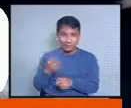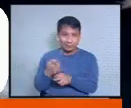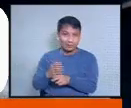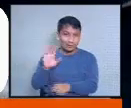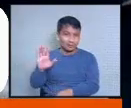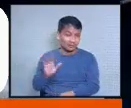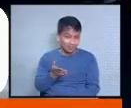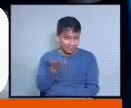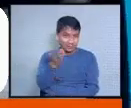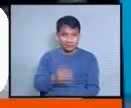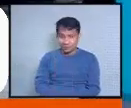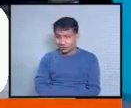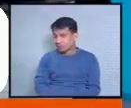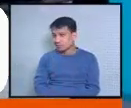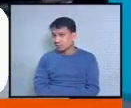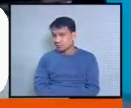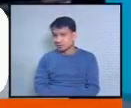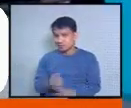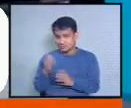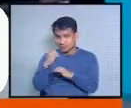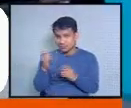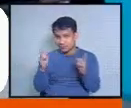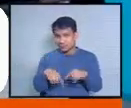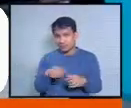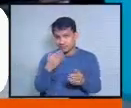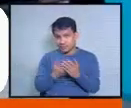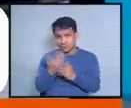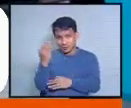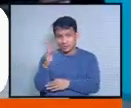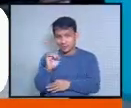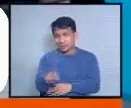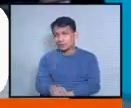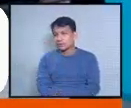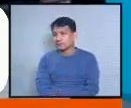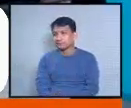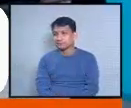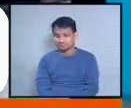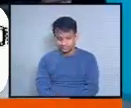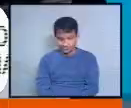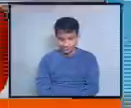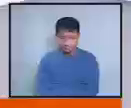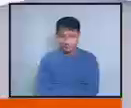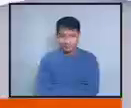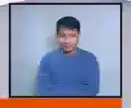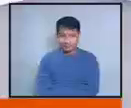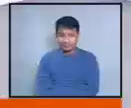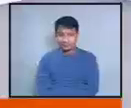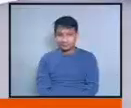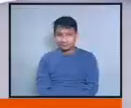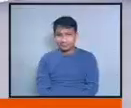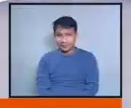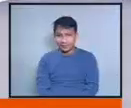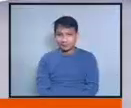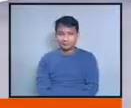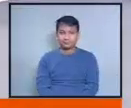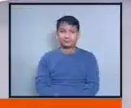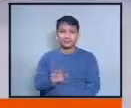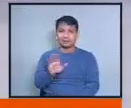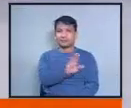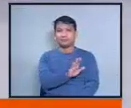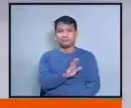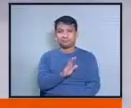sir. Asahan ko, sir, ha? Okay, sir. Magandang tanghali po, sir. Okay, sige. Ma'am, masaya ang Pasko